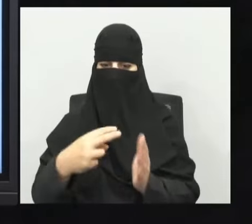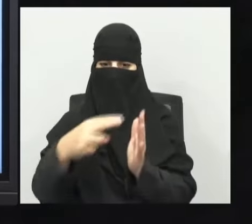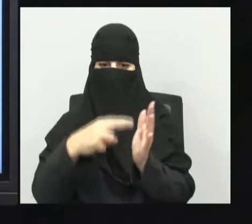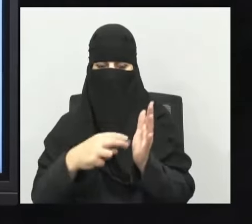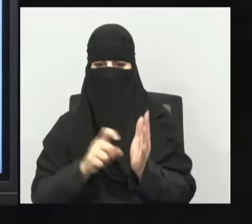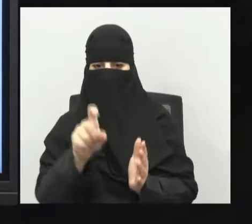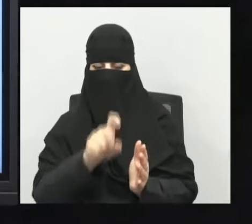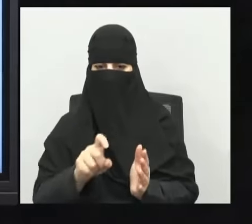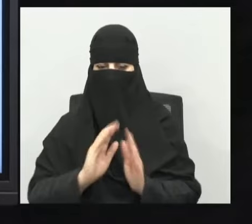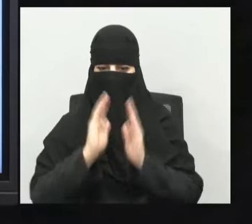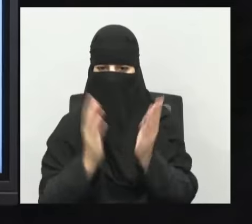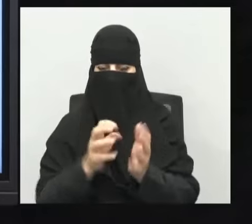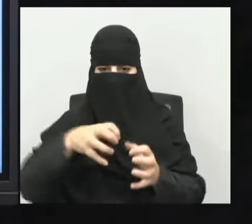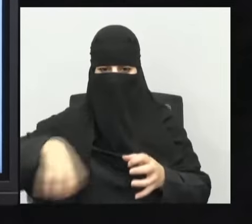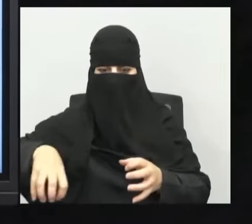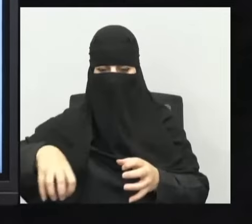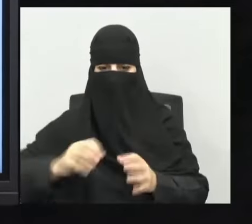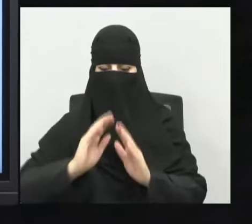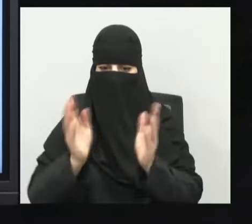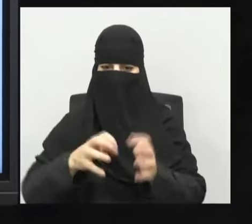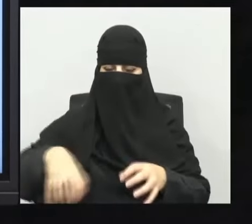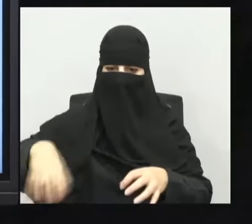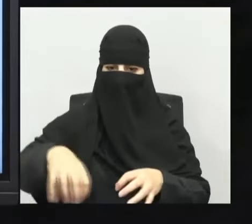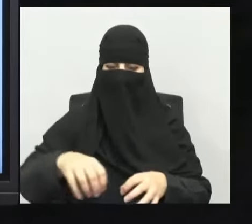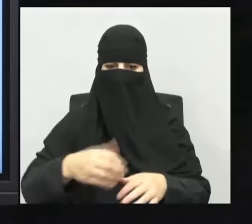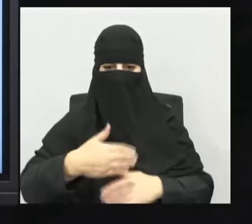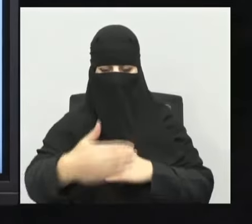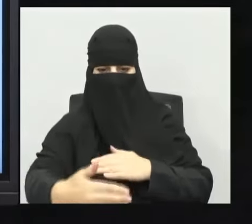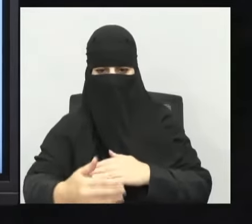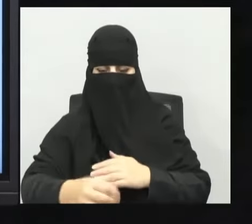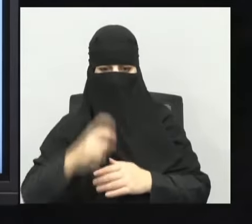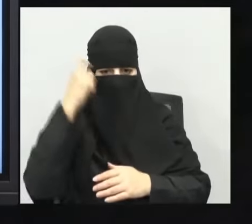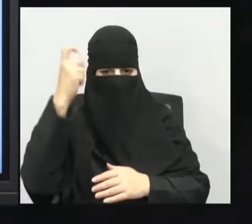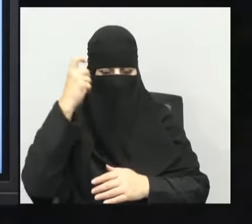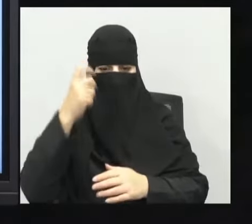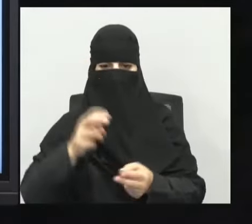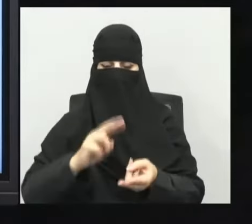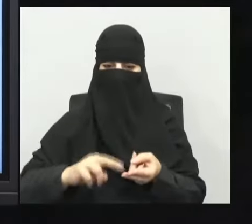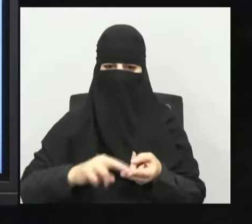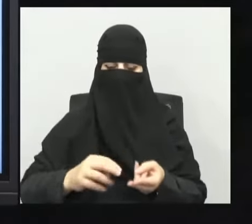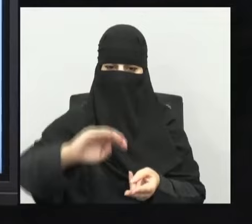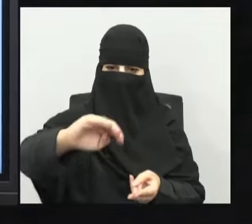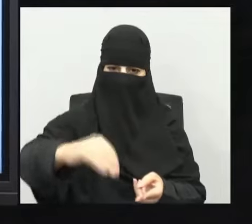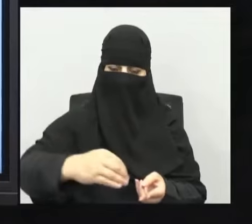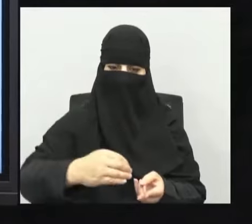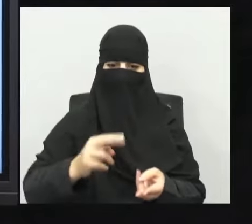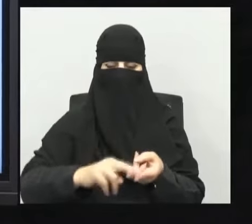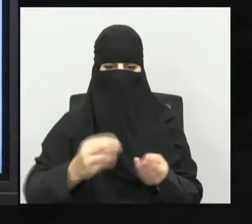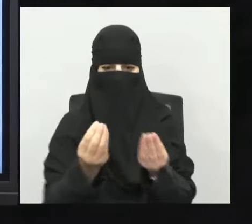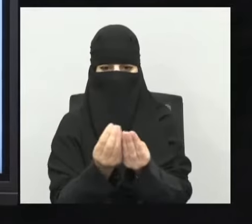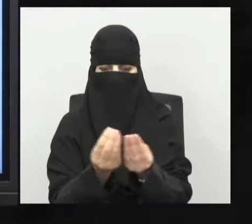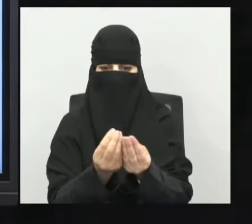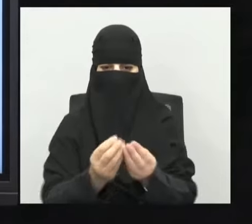السؤال وكل فقره من فقراته راح اعطيكم عليها فرصه تفكرون تحلون ومن ثم نحل مع بعض